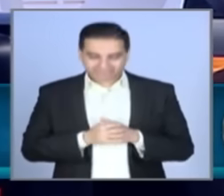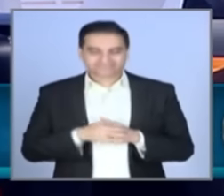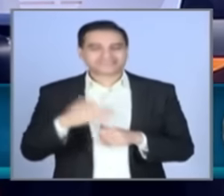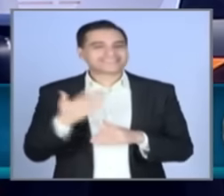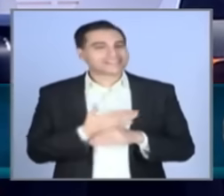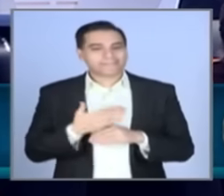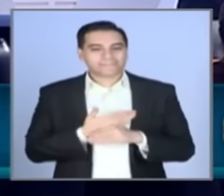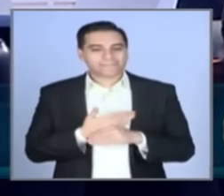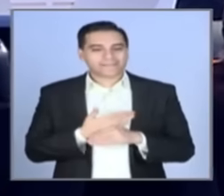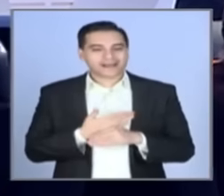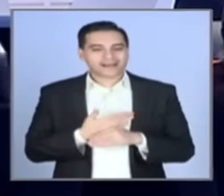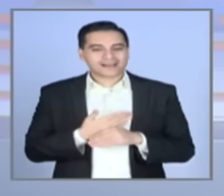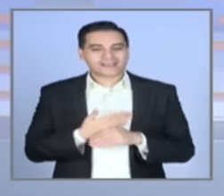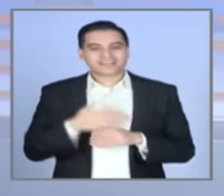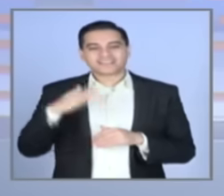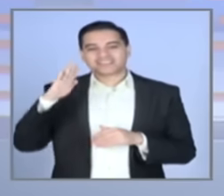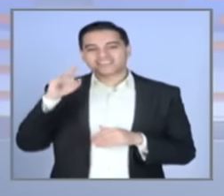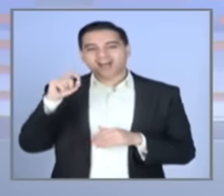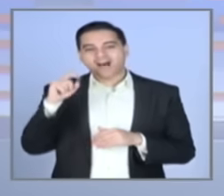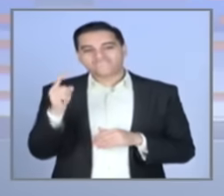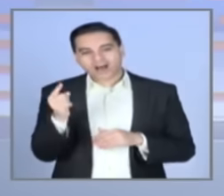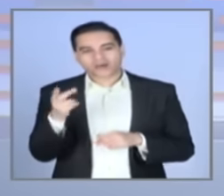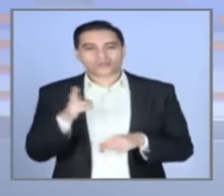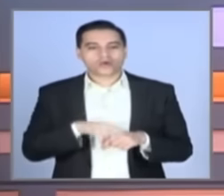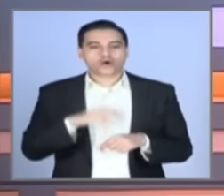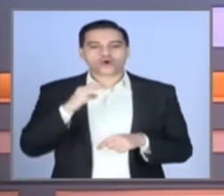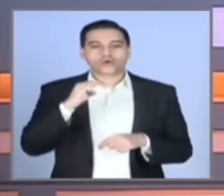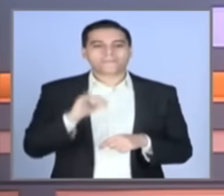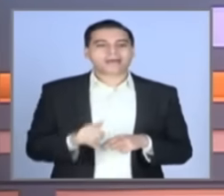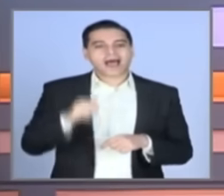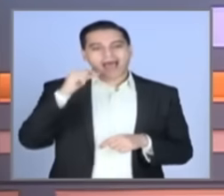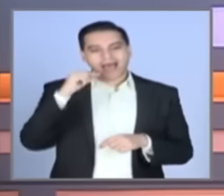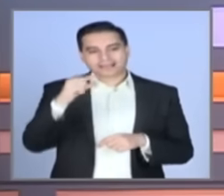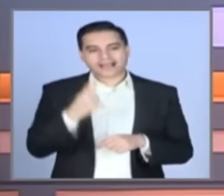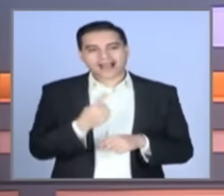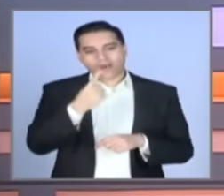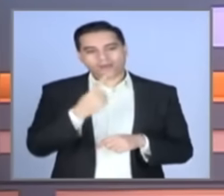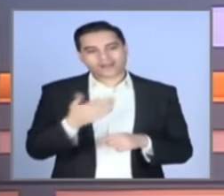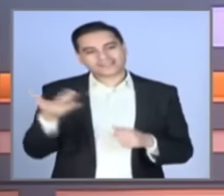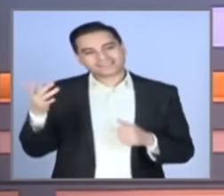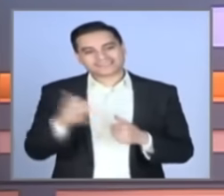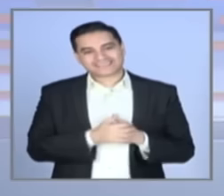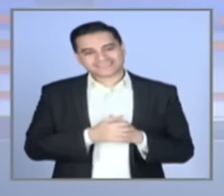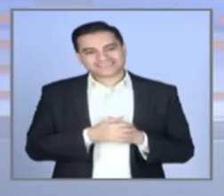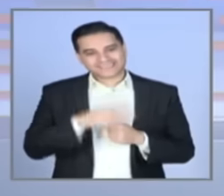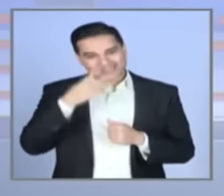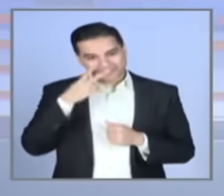ليه بقى؟ سفر. سفر وجمادة الأول. يا محظوظ، انا مذاكرها اقسم بالله بس